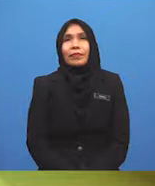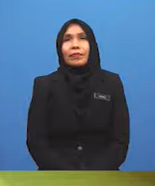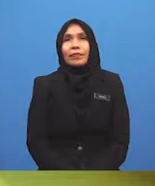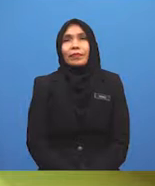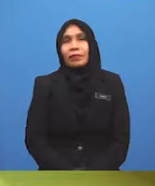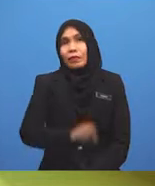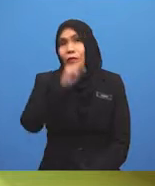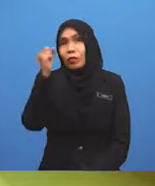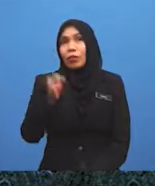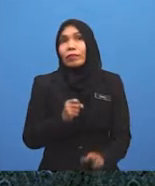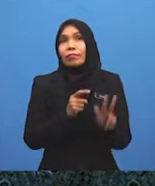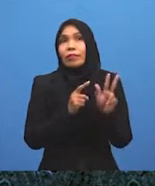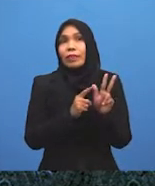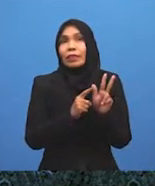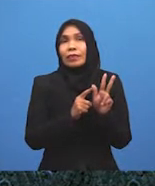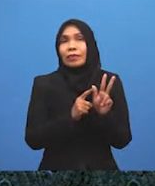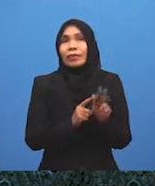Soalan ketiga.